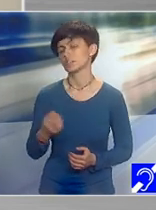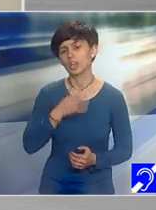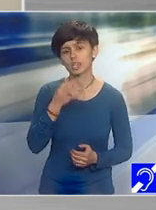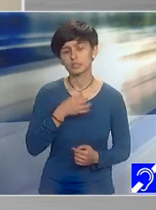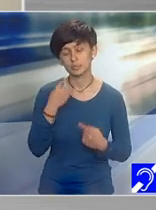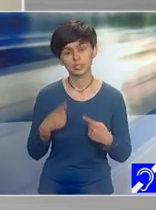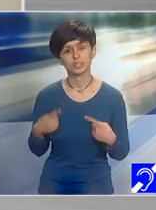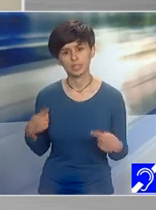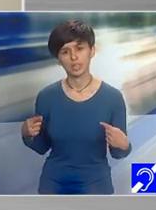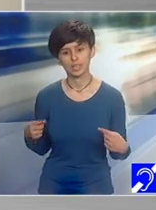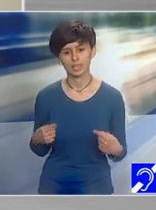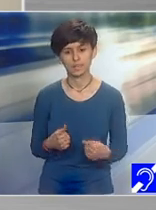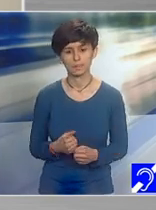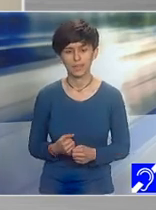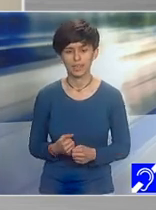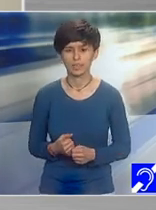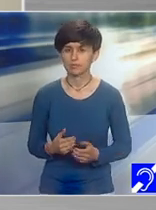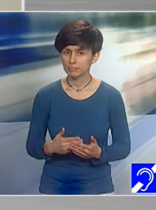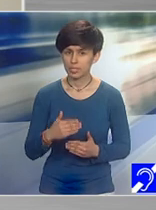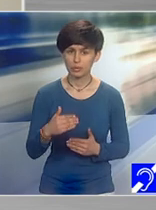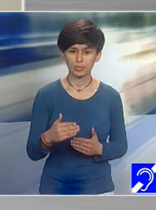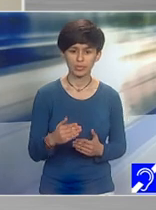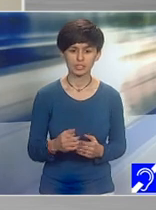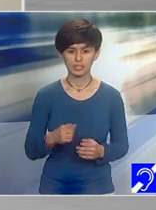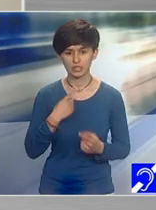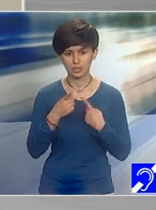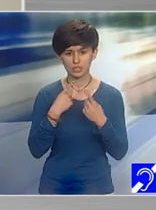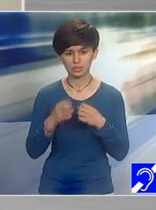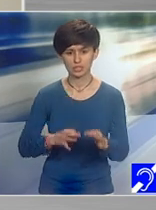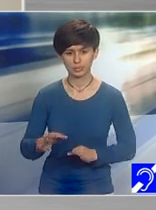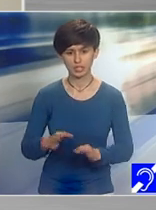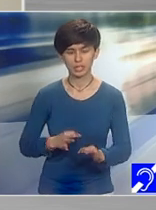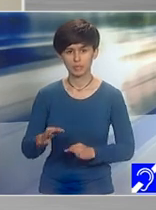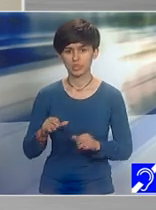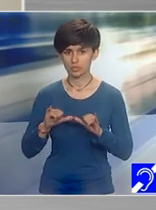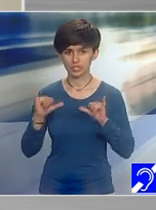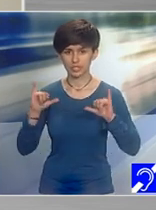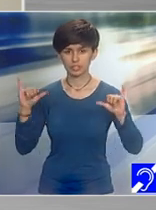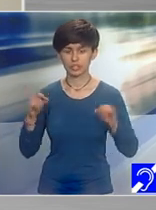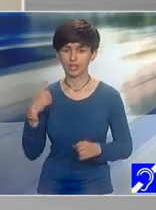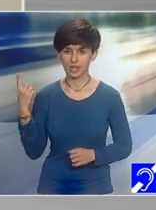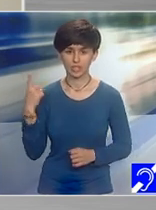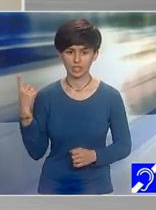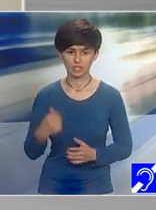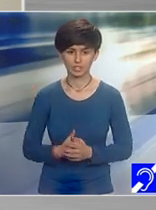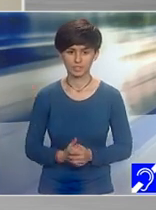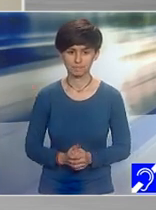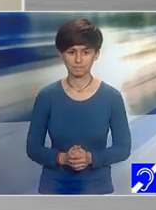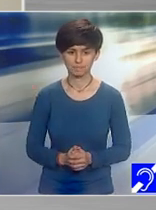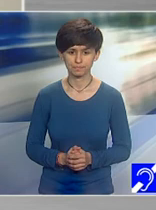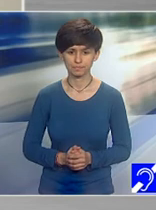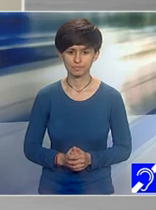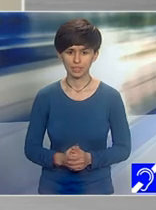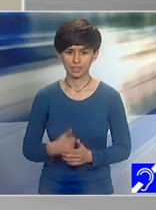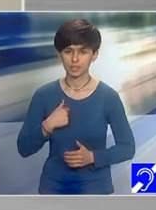dumneavoastră, se conturează așa deja o discuție despre planul de dezvoltare al orașului. Aș îndrăzni să spun din nou un tur de masă în care aș